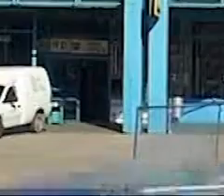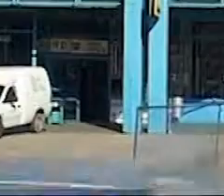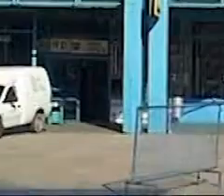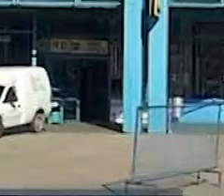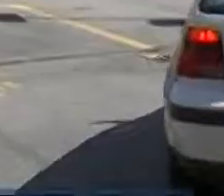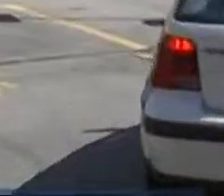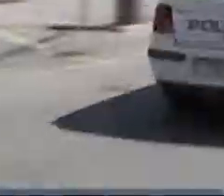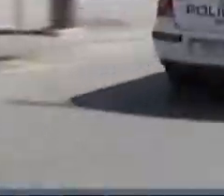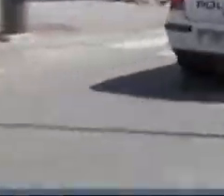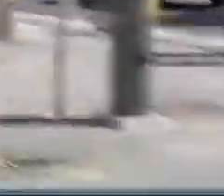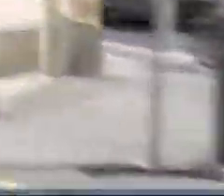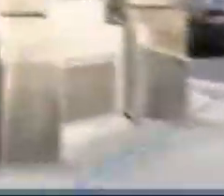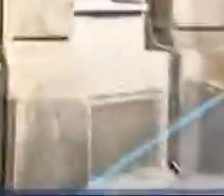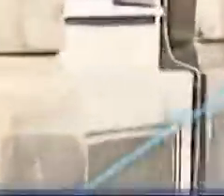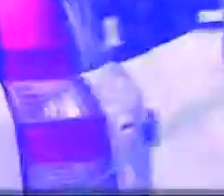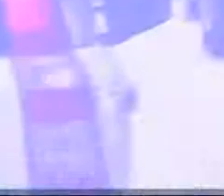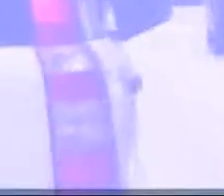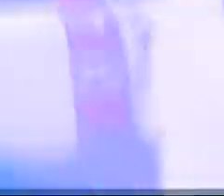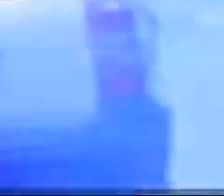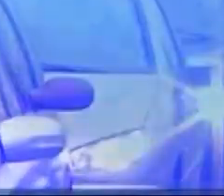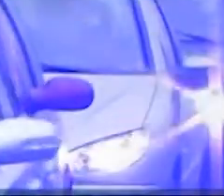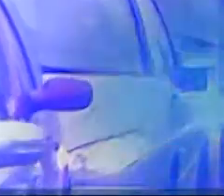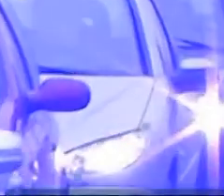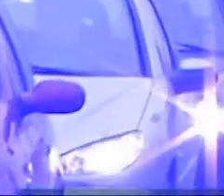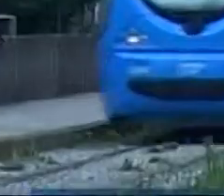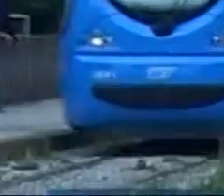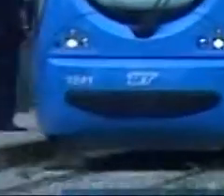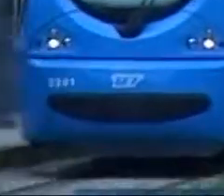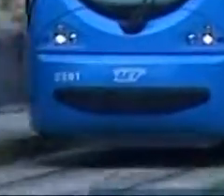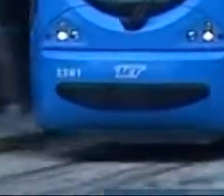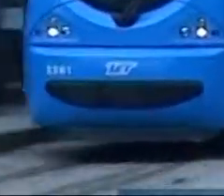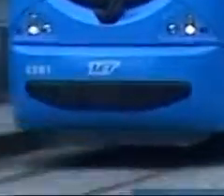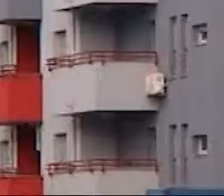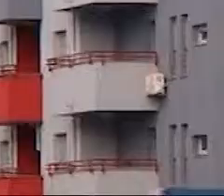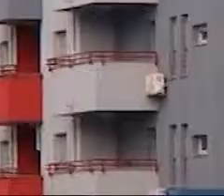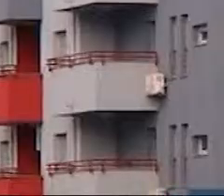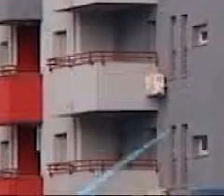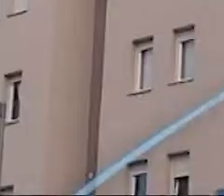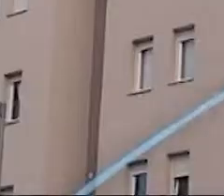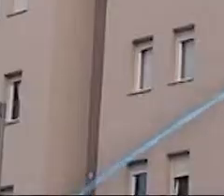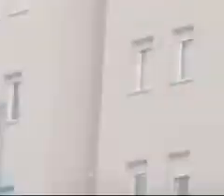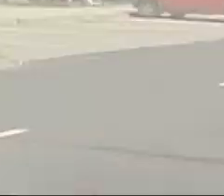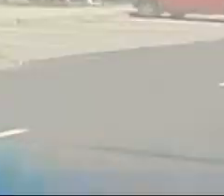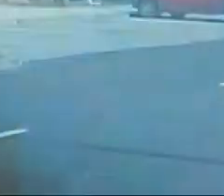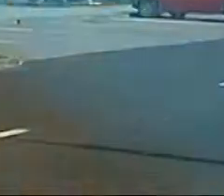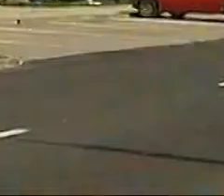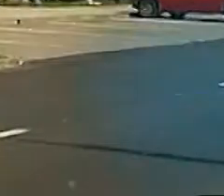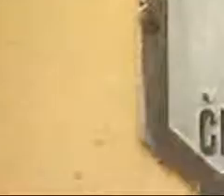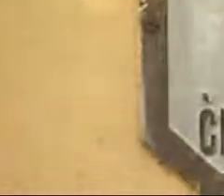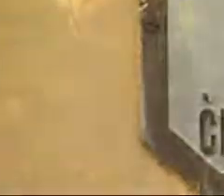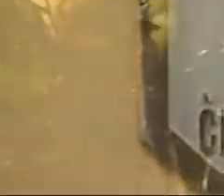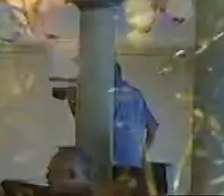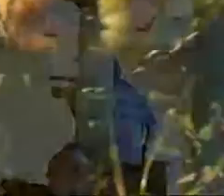predsjednici vijeća gradskih četvrti i mjesnih odbora? Tu smo da vas upoznamo s onima koje ste izabrali. Informirajte se o